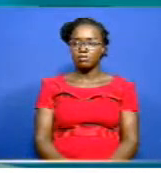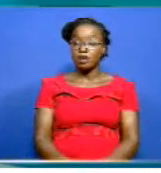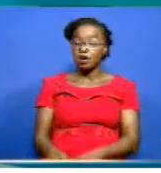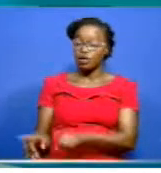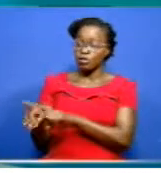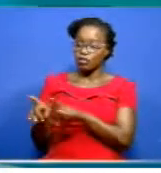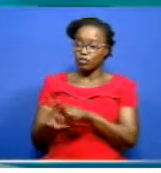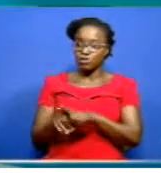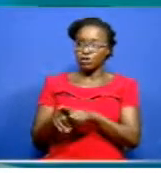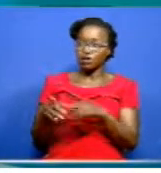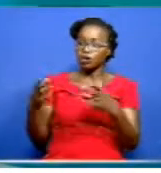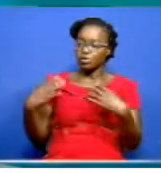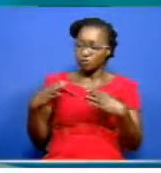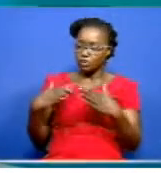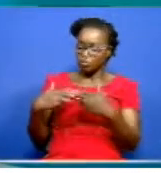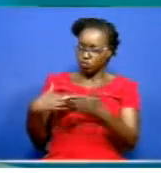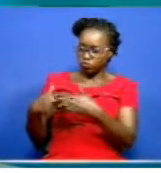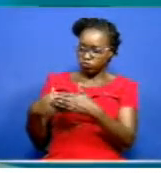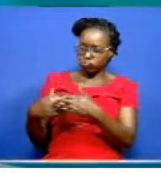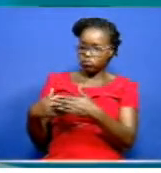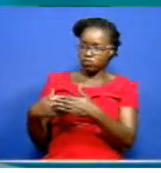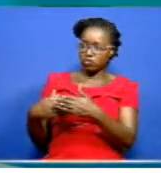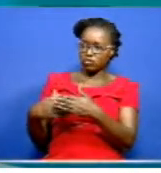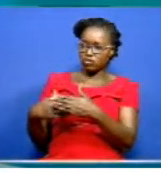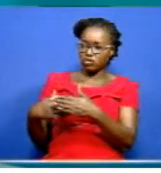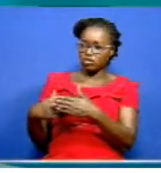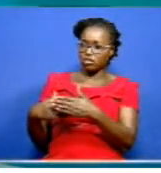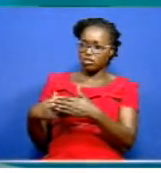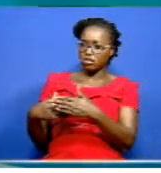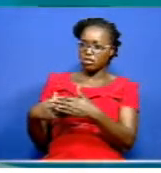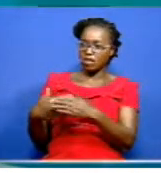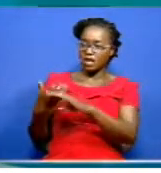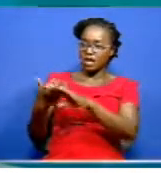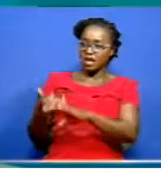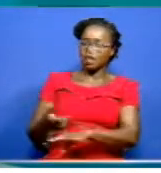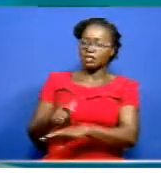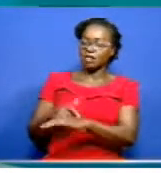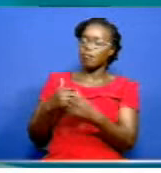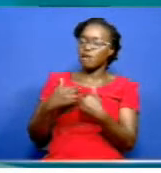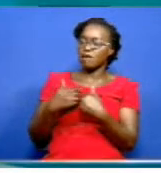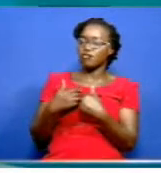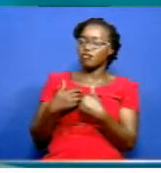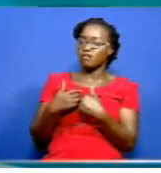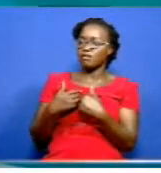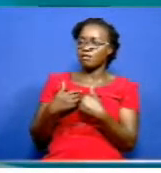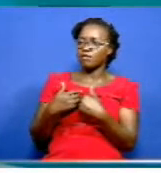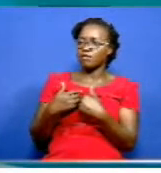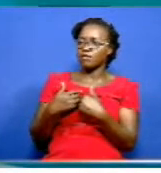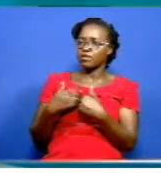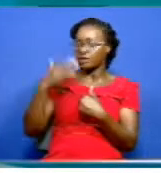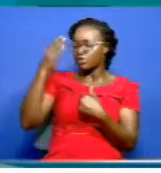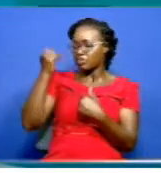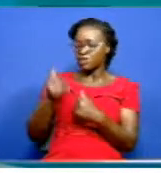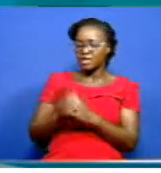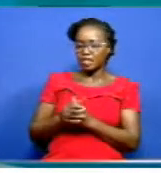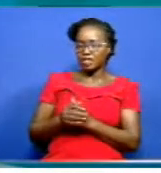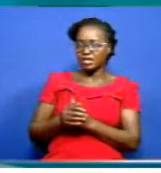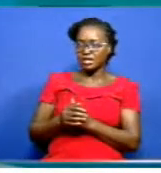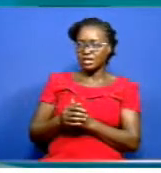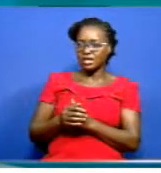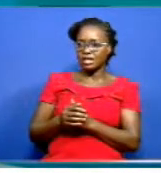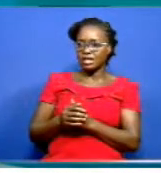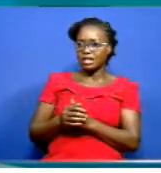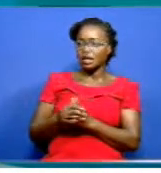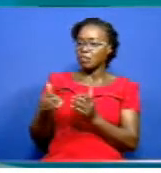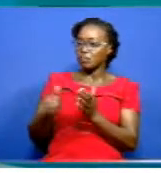pia watu walio karibu na yeye watakuwa na wakati mgumu kwa sababu hawafahamu shida ni nini,